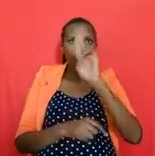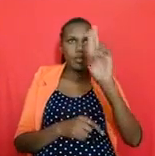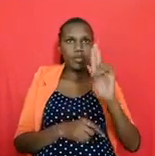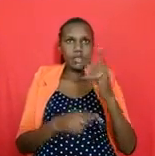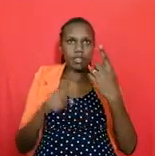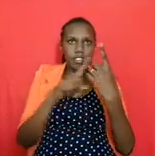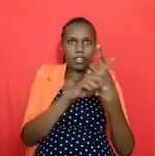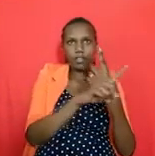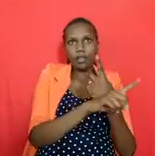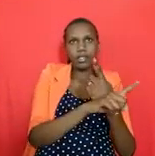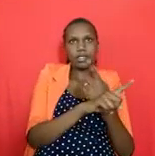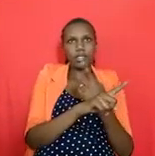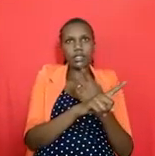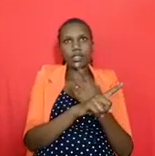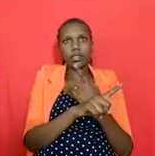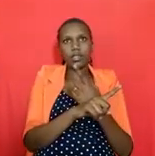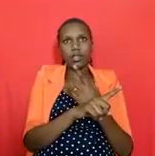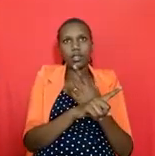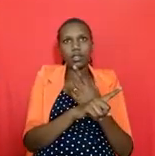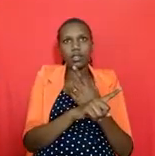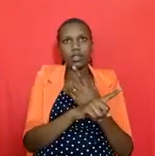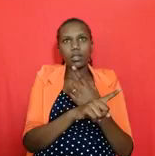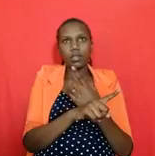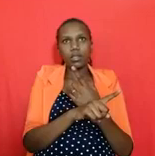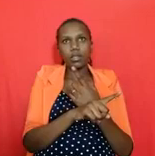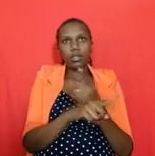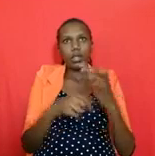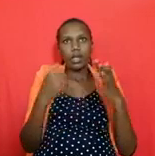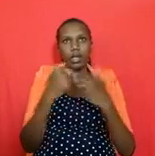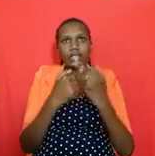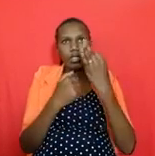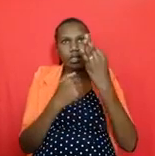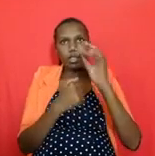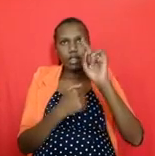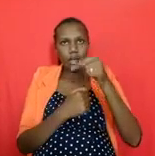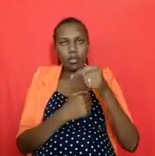otonini tonini note number 22